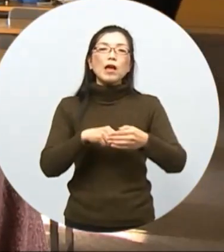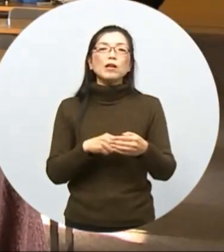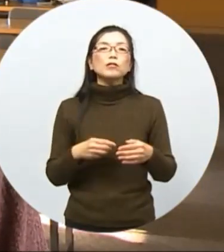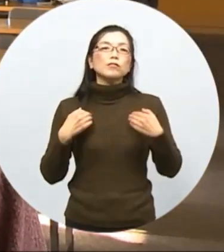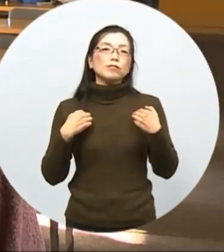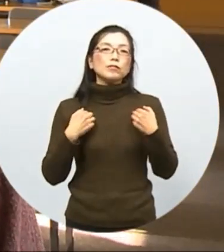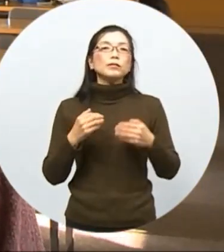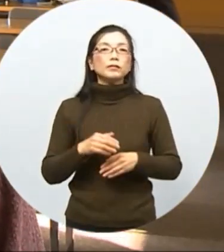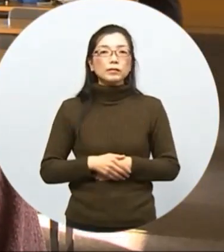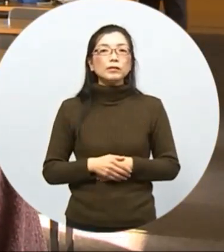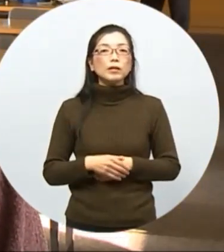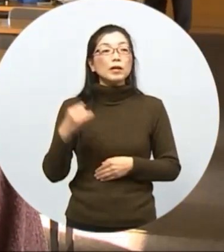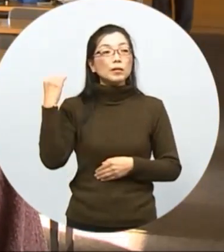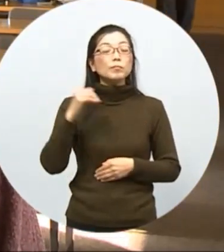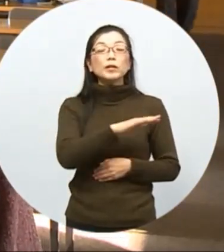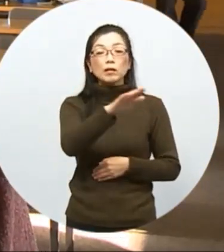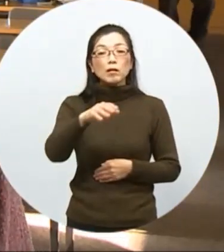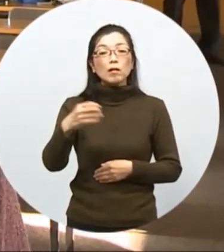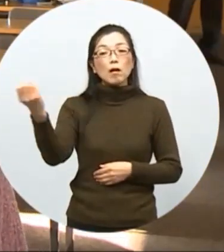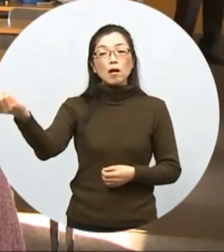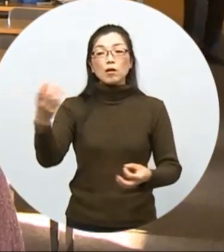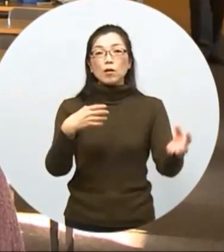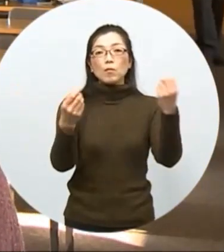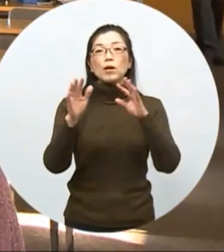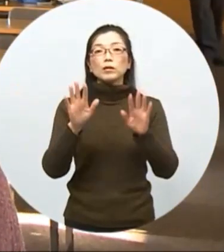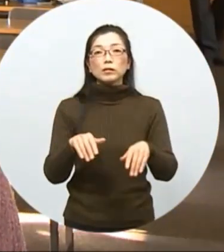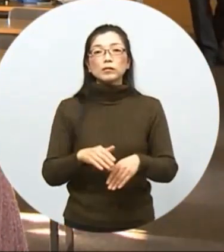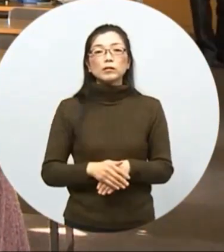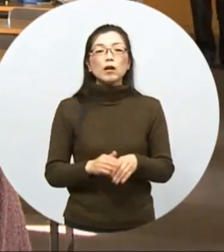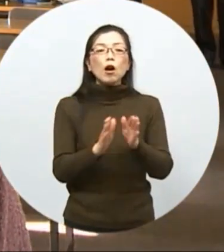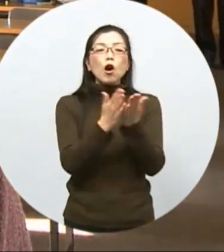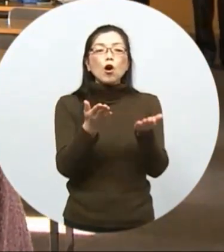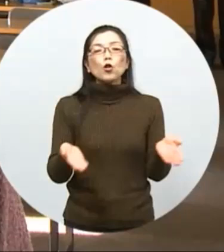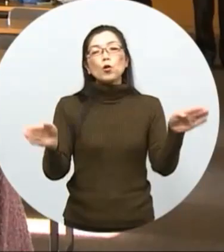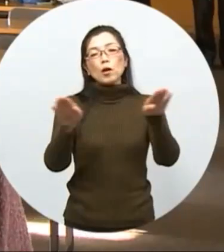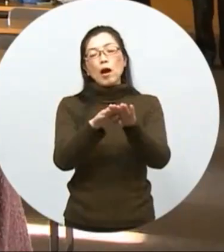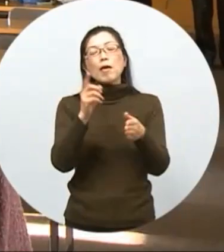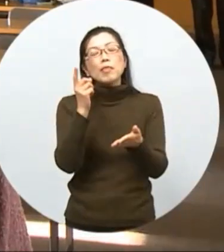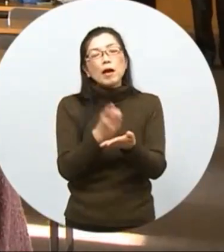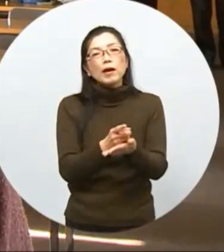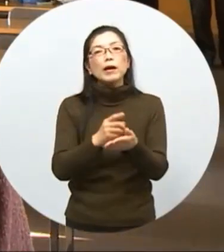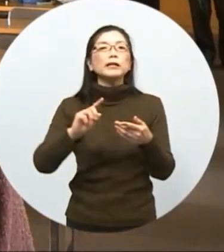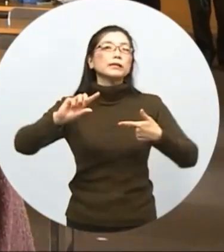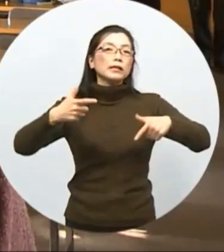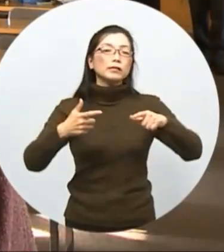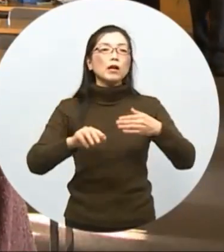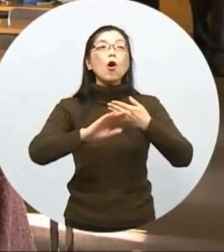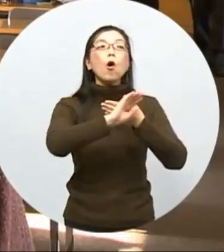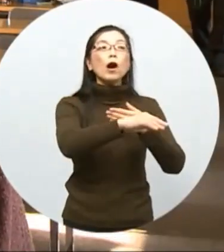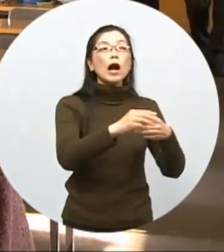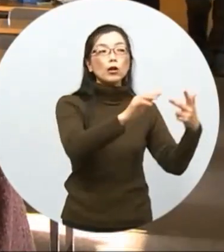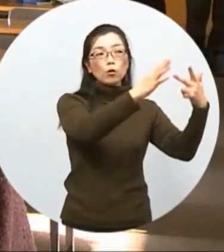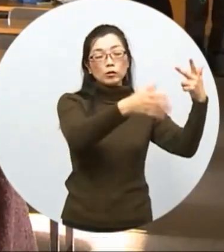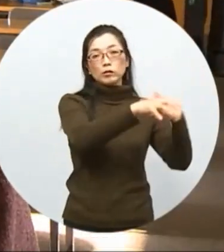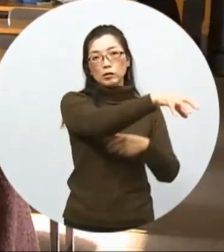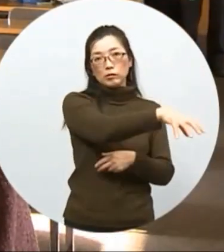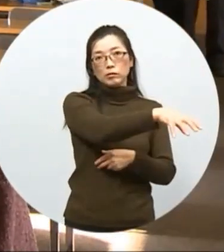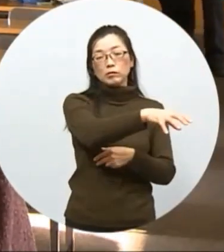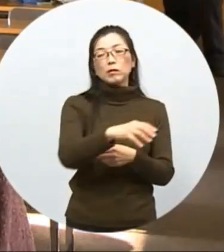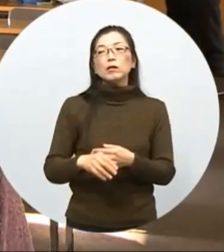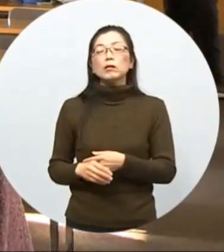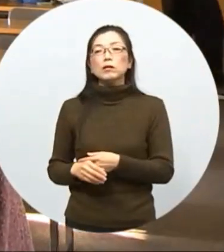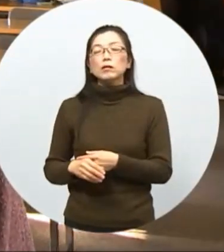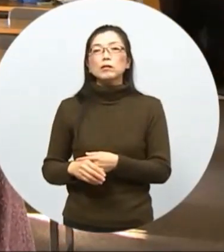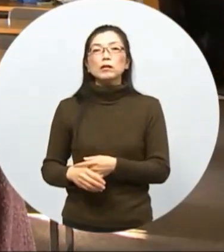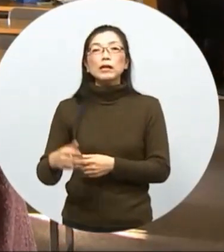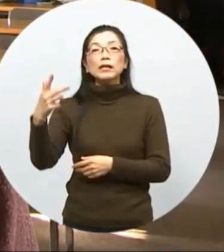ど皆さんの意見にも随分ありましたけれど、図書館の中だけに閉じたものではなくて他の施設とかあとは市民の方